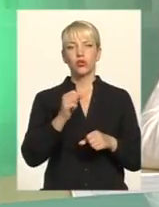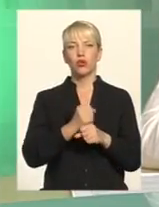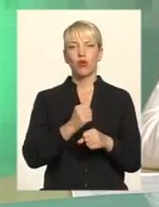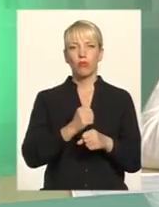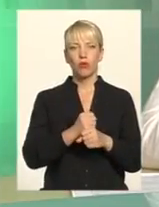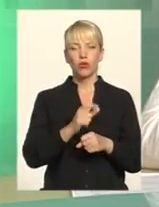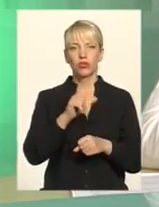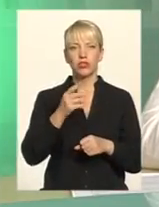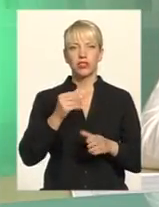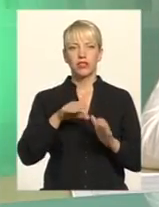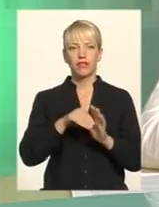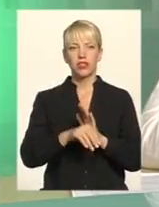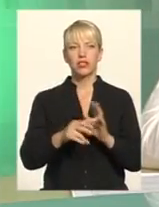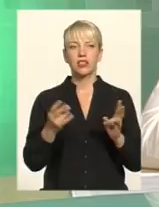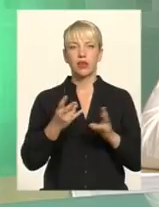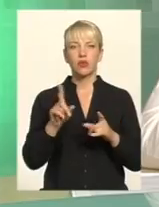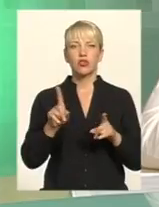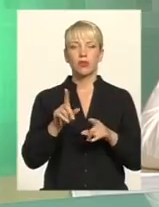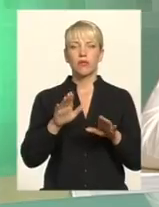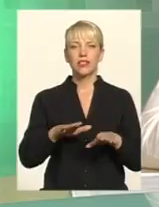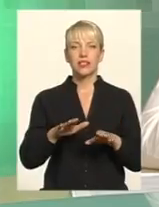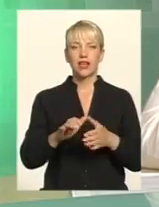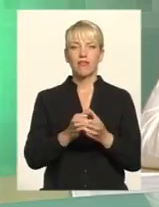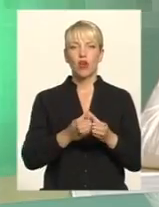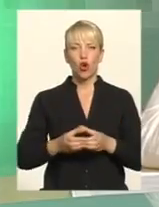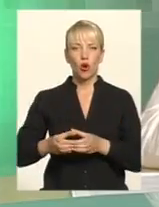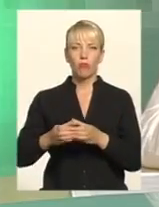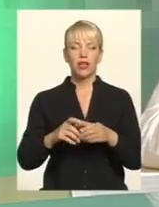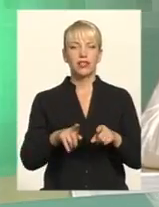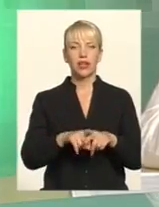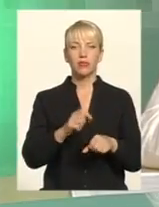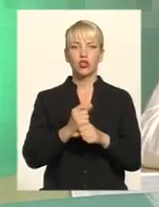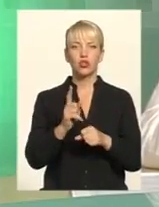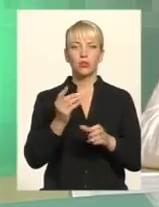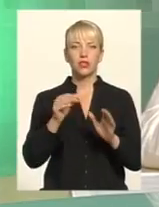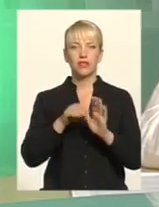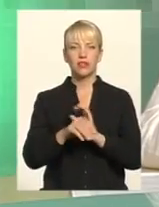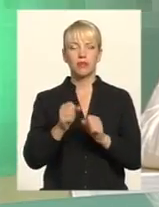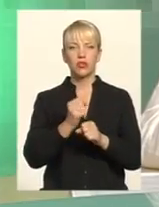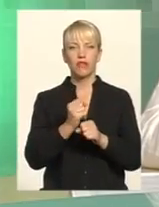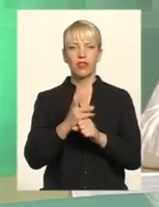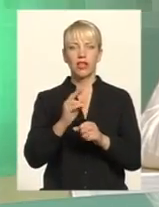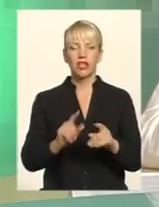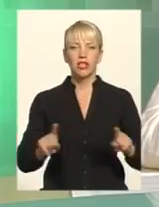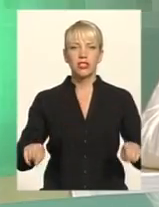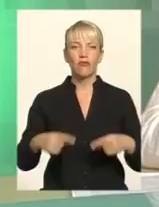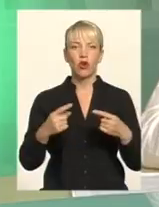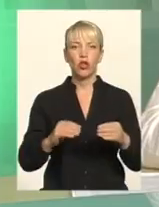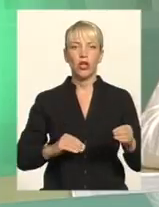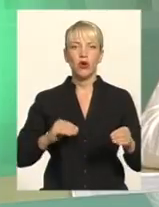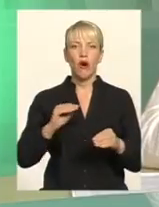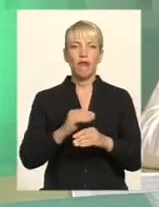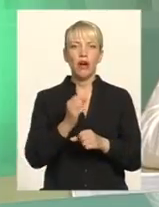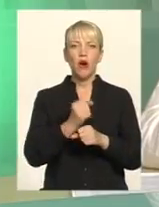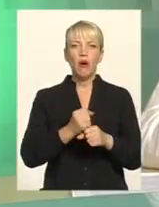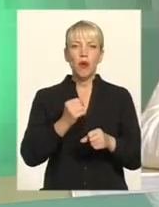місцеві громади працювали з інвестором таким чином, щоб інвестор працював над створенням додаткових робочих місць, а не просто заходив,